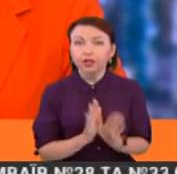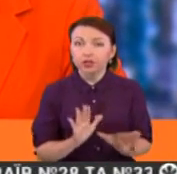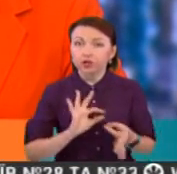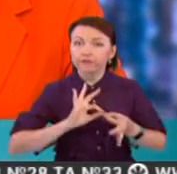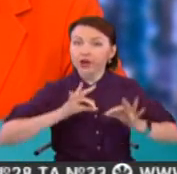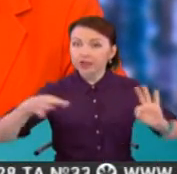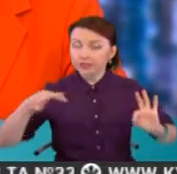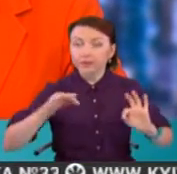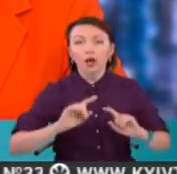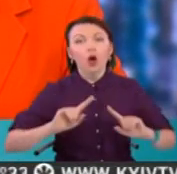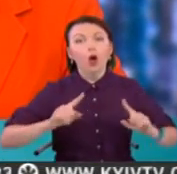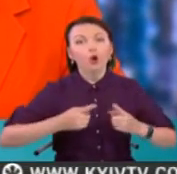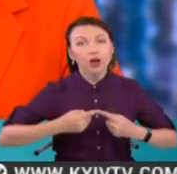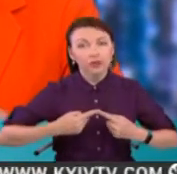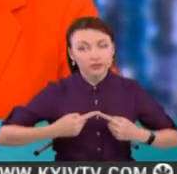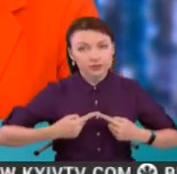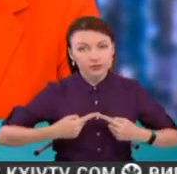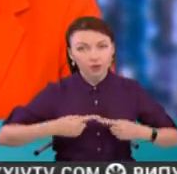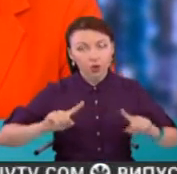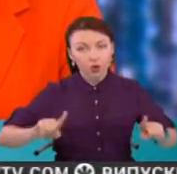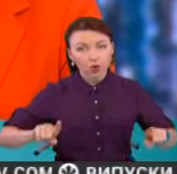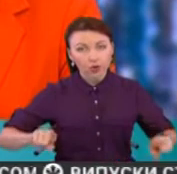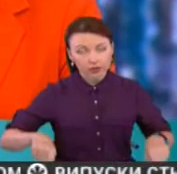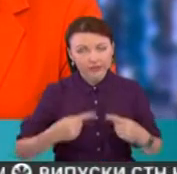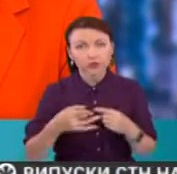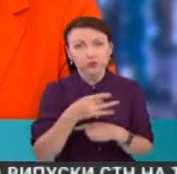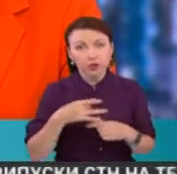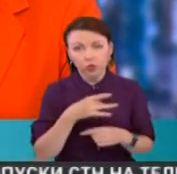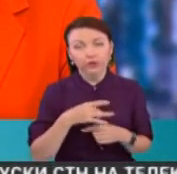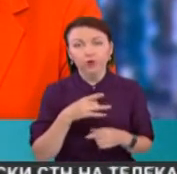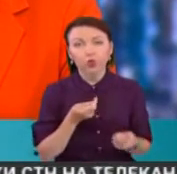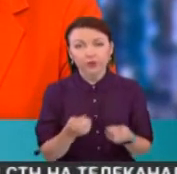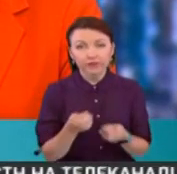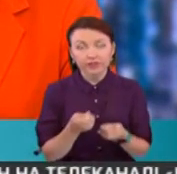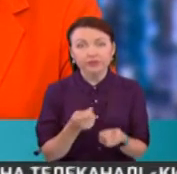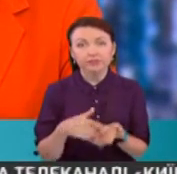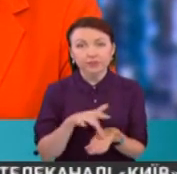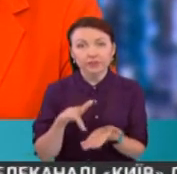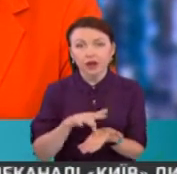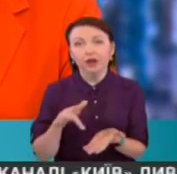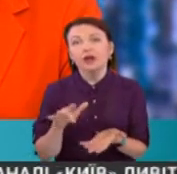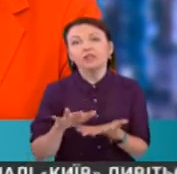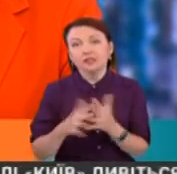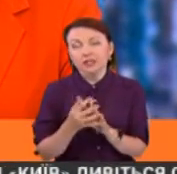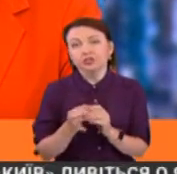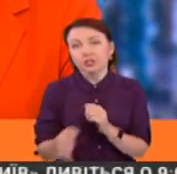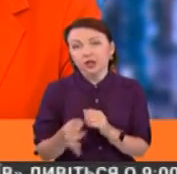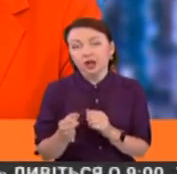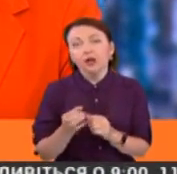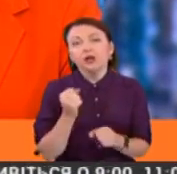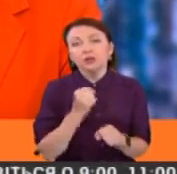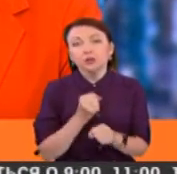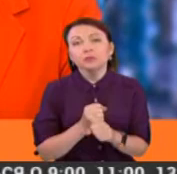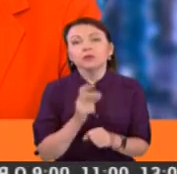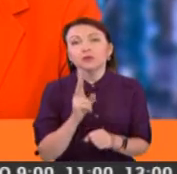що організацію районного управління в містах, селищах, селах здійснюють